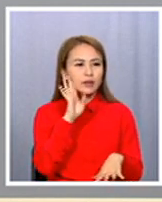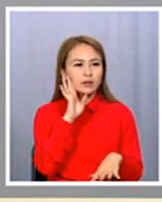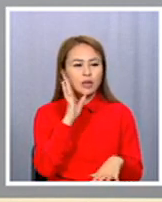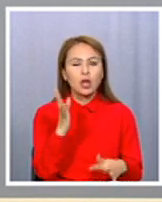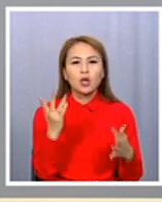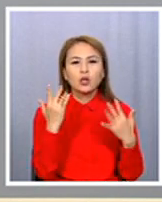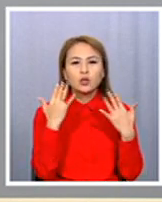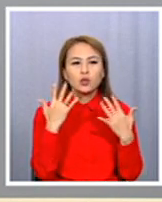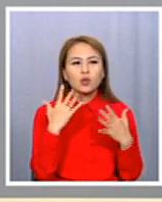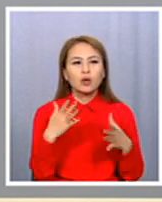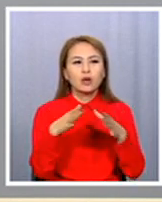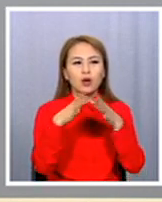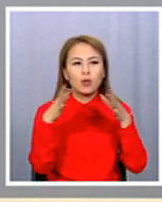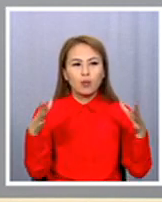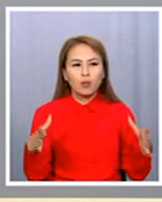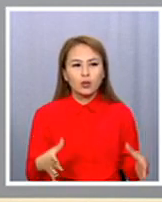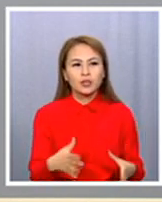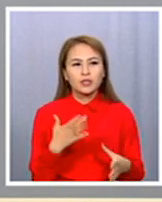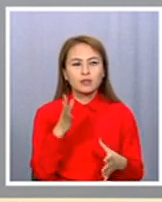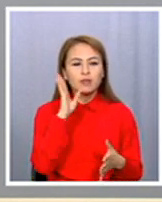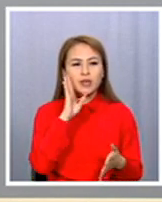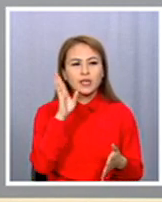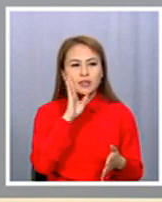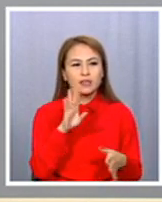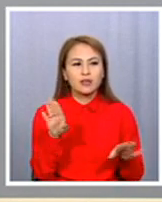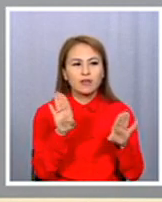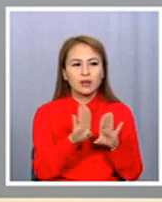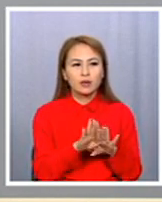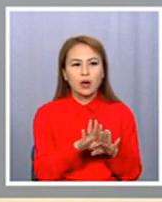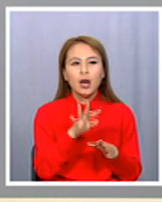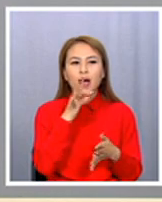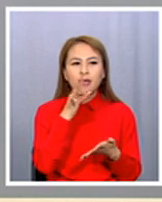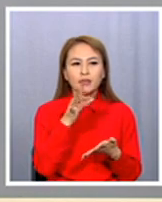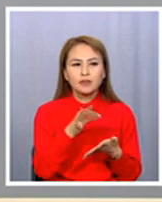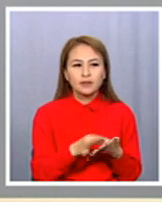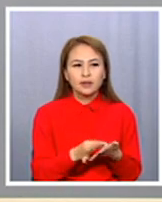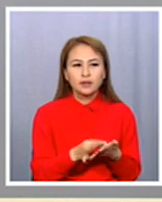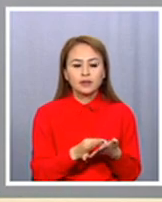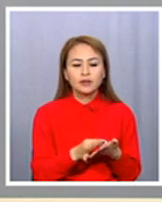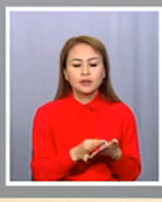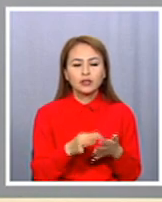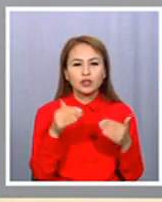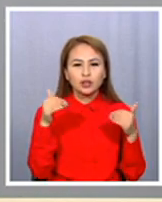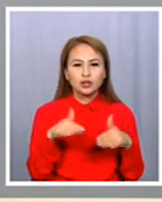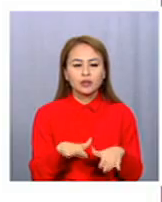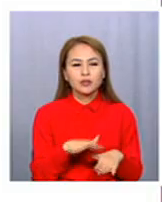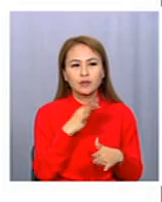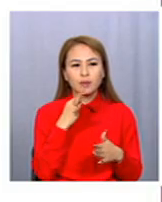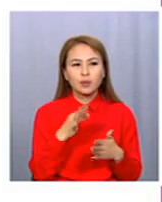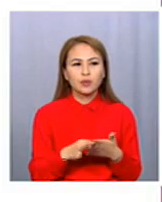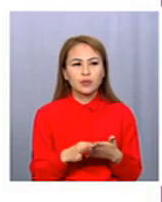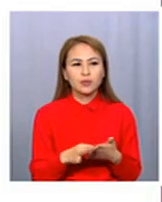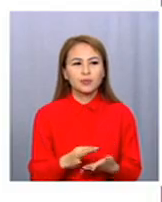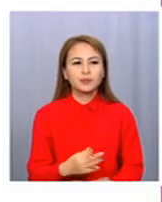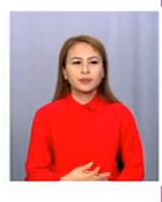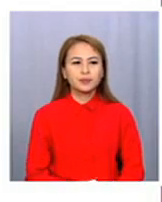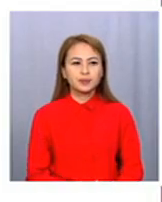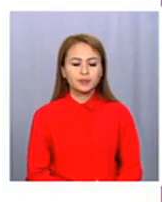водой. Сколько бочек с пресной водой? Решите эту задачу, ребята.